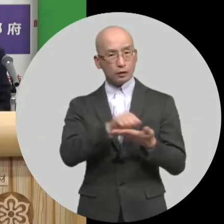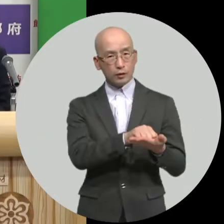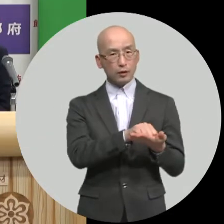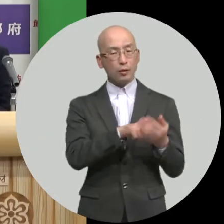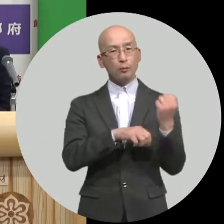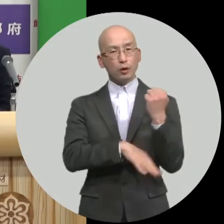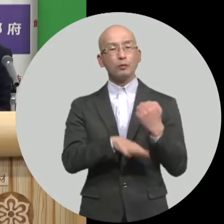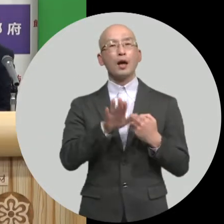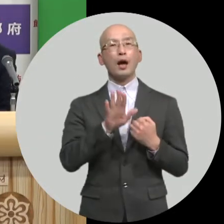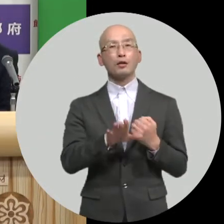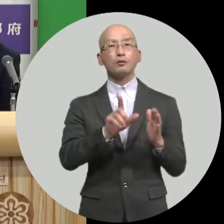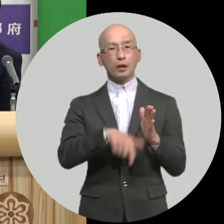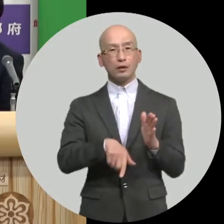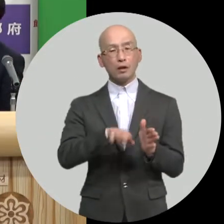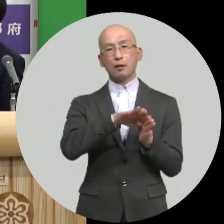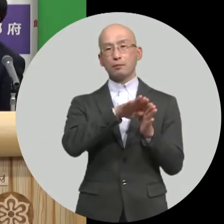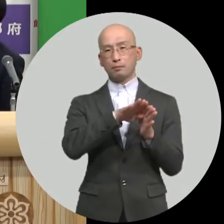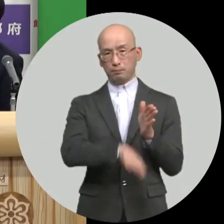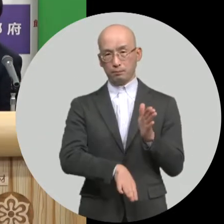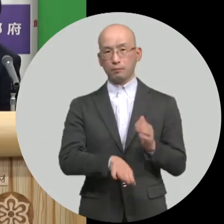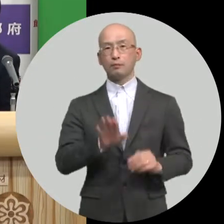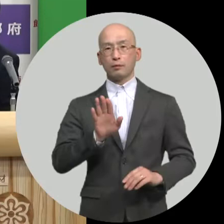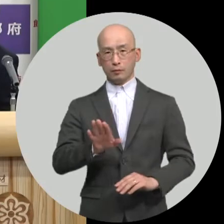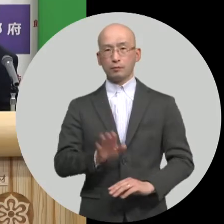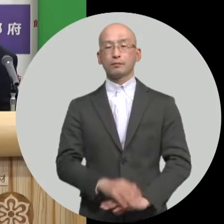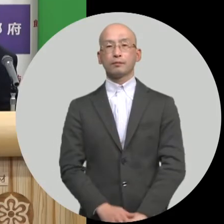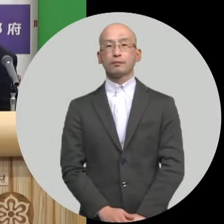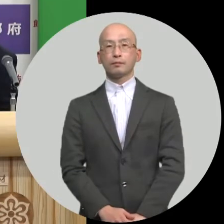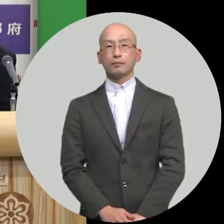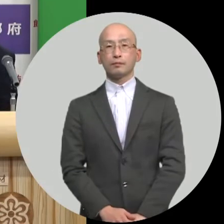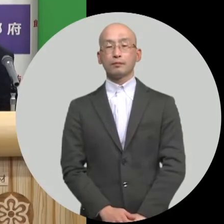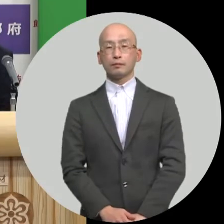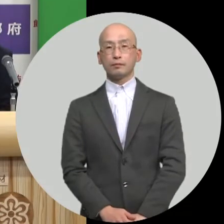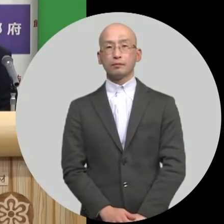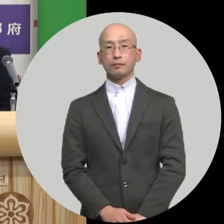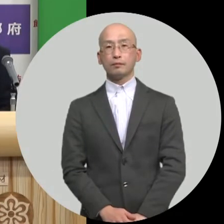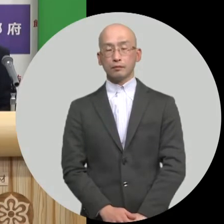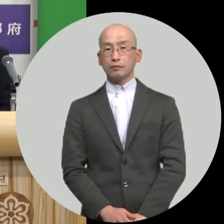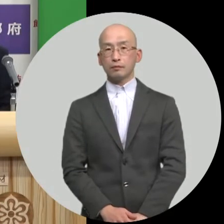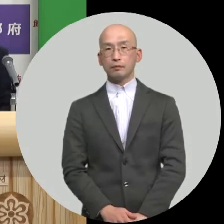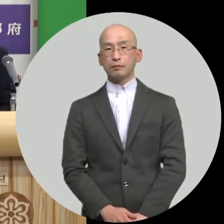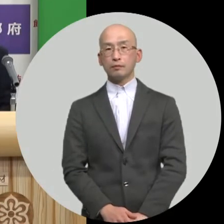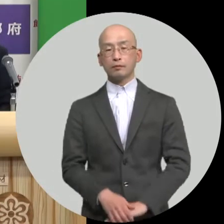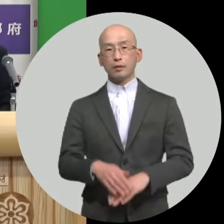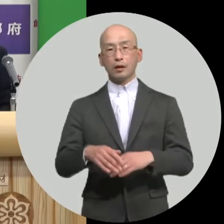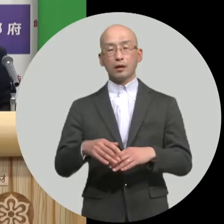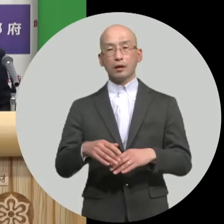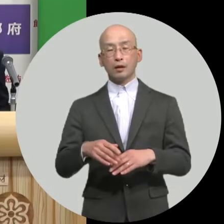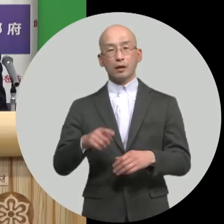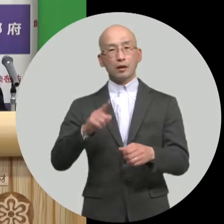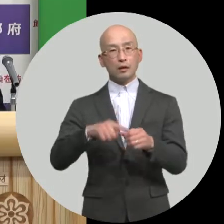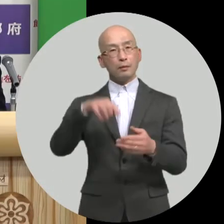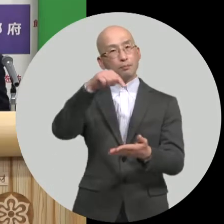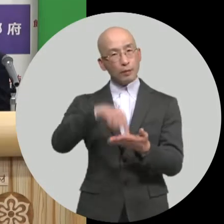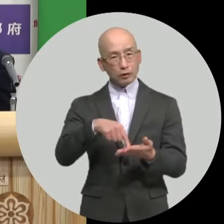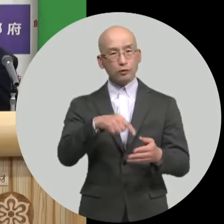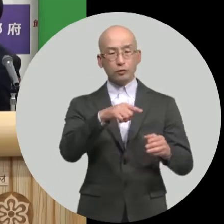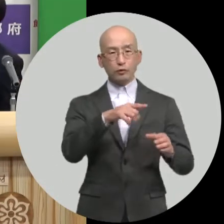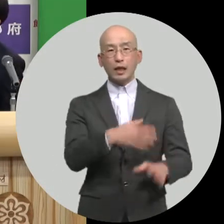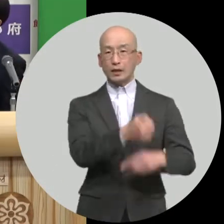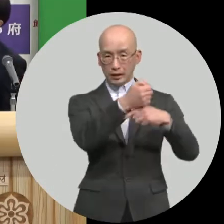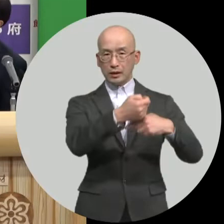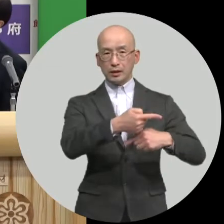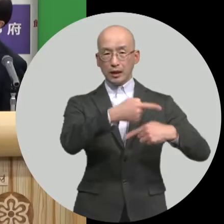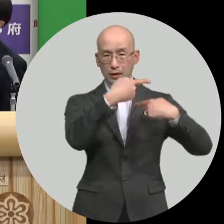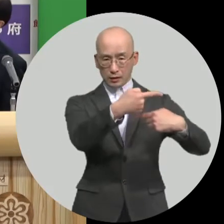なんでその分は積算しないとか、あと例年例えば年末年始休んでおられる時期があればですね、その